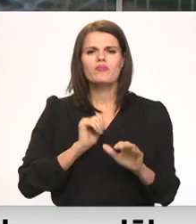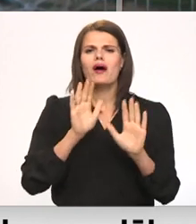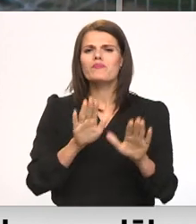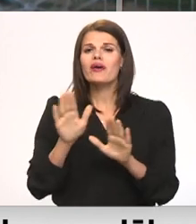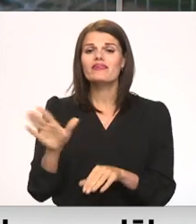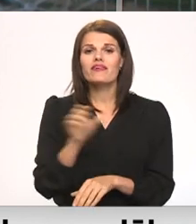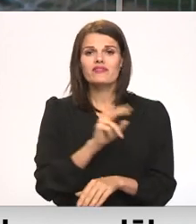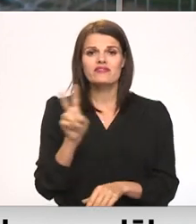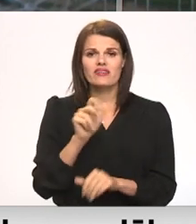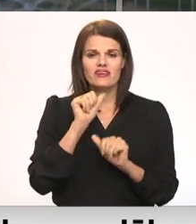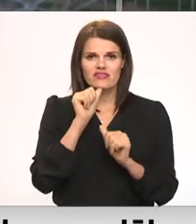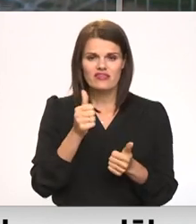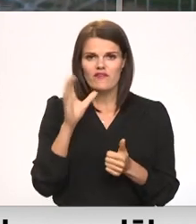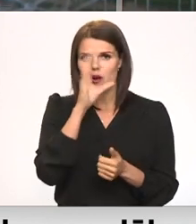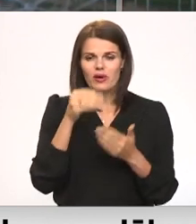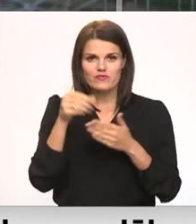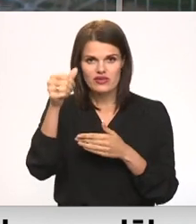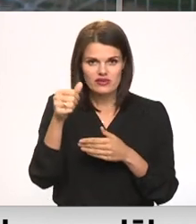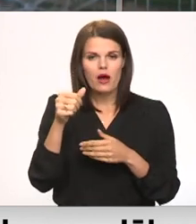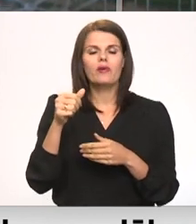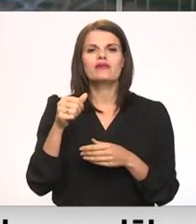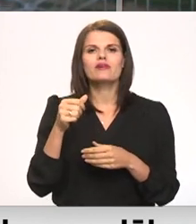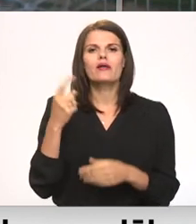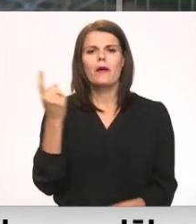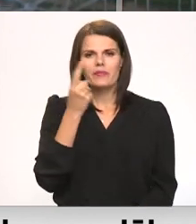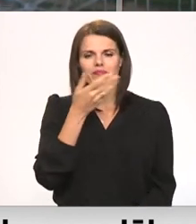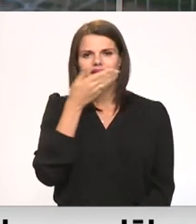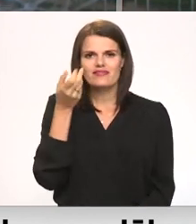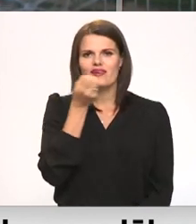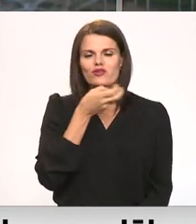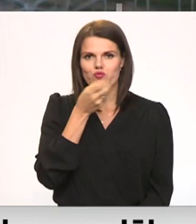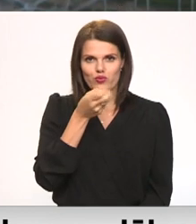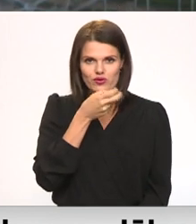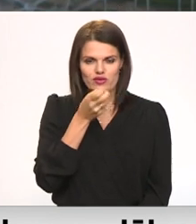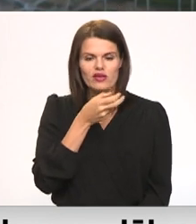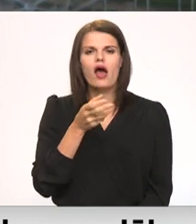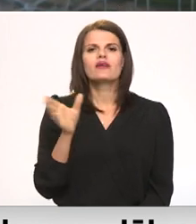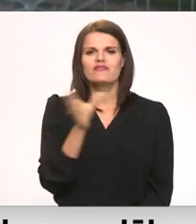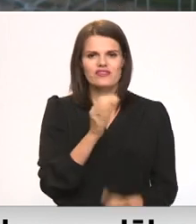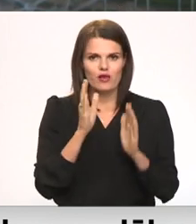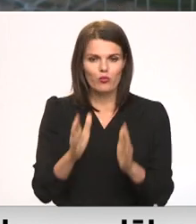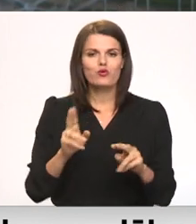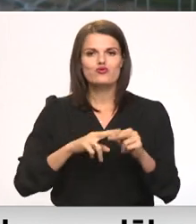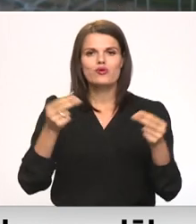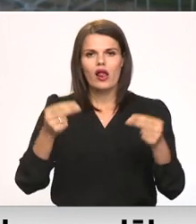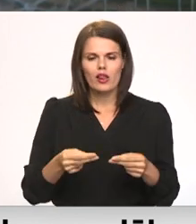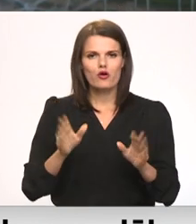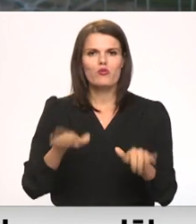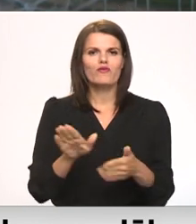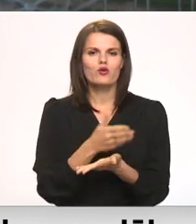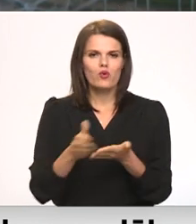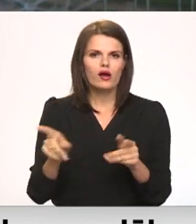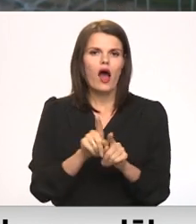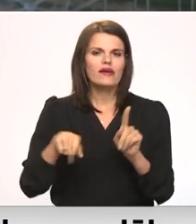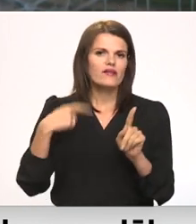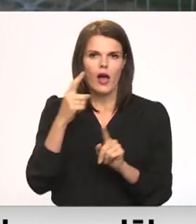visiem, kuri norēķināties nepagūs pirmdien, siltas pusdienas nodrošinās un līguma attiecības drīkstēs sakārtot arī nākamnedēļ. Tematu